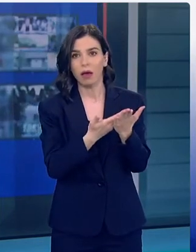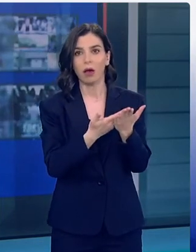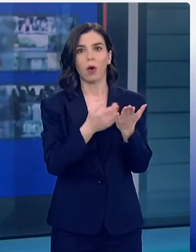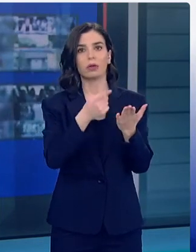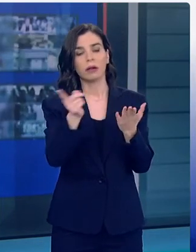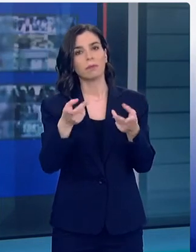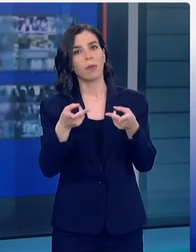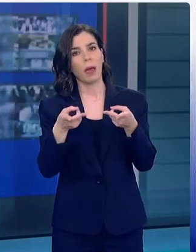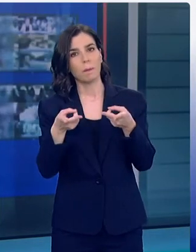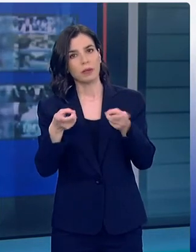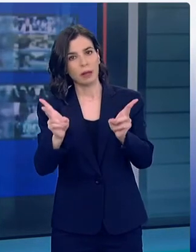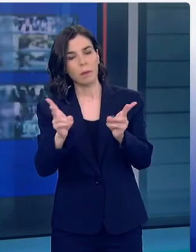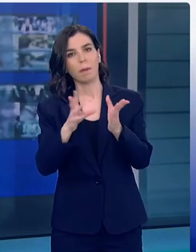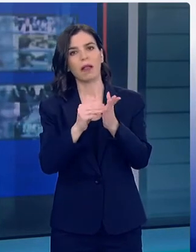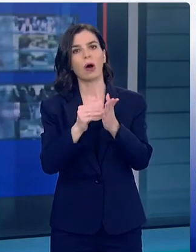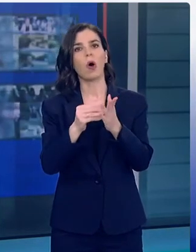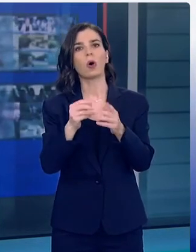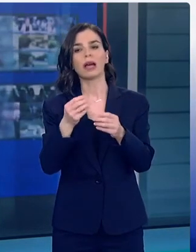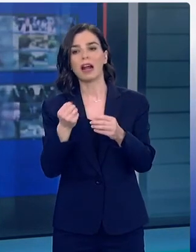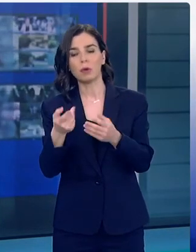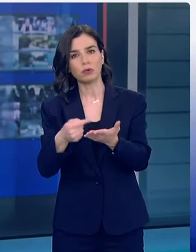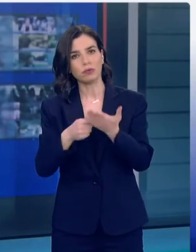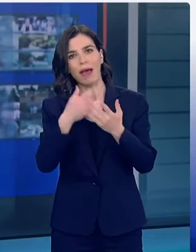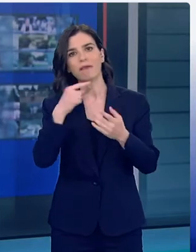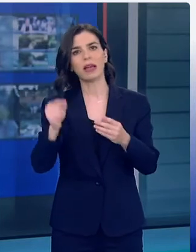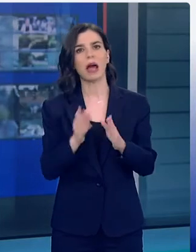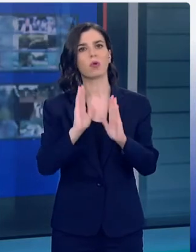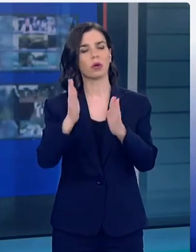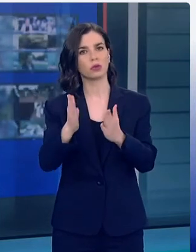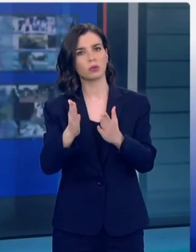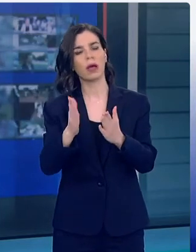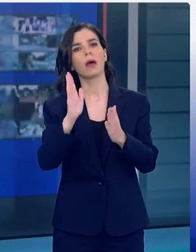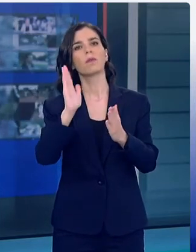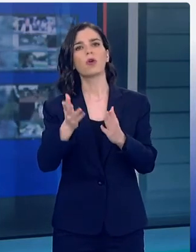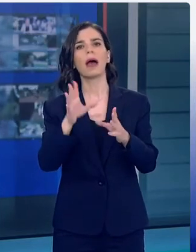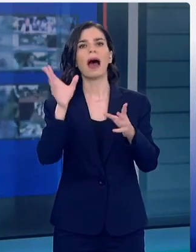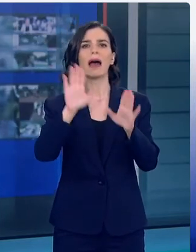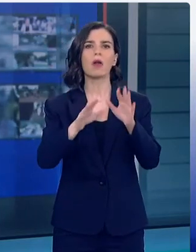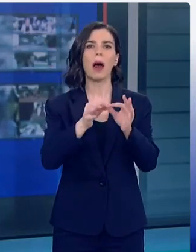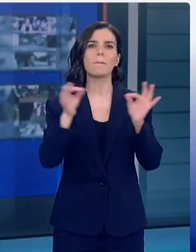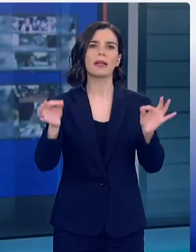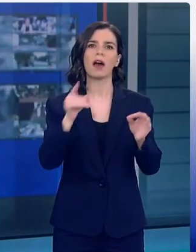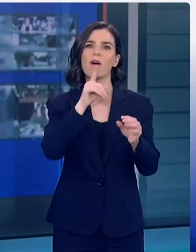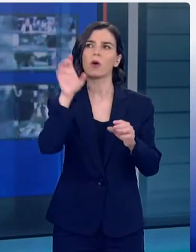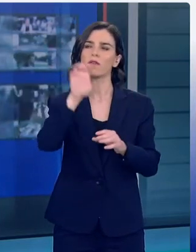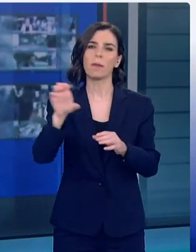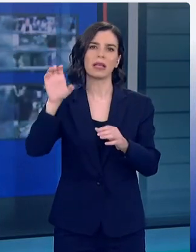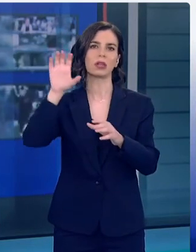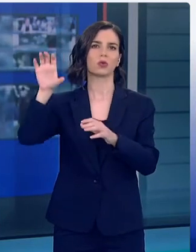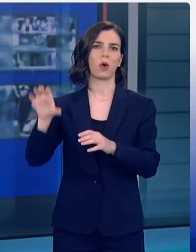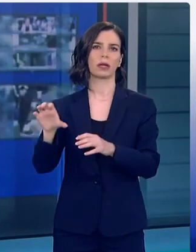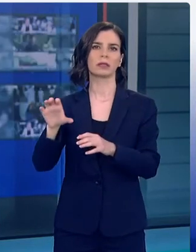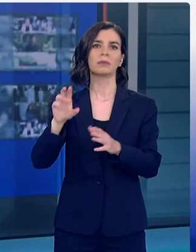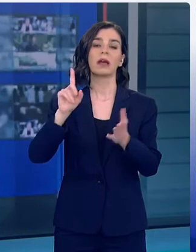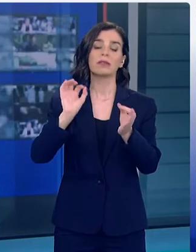επιτρέψετε. Ότι μας επιτρέψουν οι αριθμοί να προχωρήσουμε σε αυτό, θα προχωρήσουμε σε κάποια ανάλογα μέτρα με αυτά που βλέπετε και στις υπόλοιπες ευρωπαϊκές χώρες, με πάρα